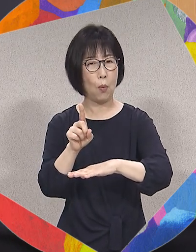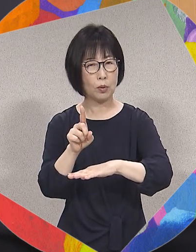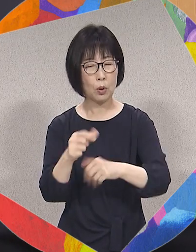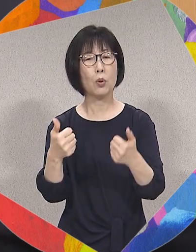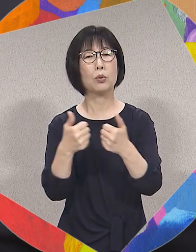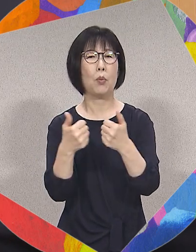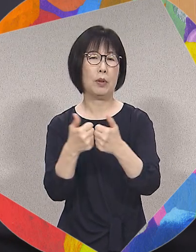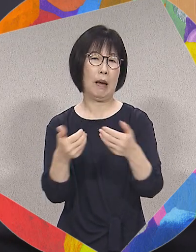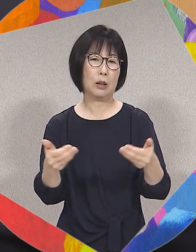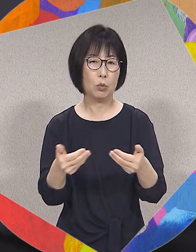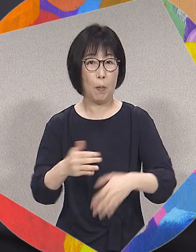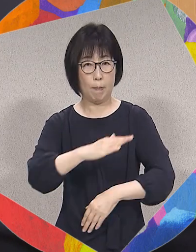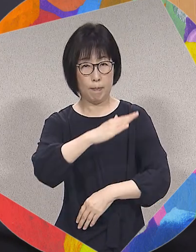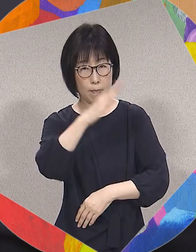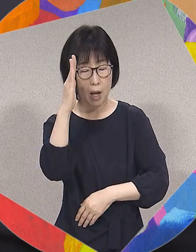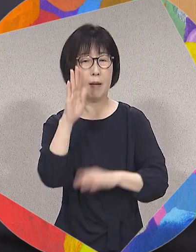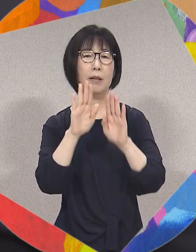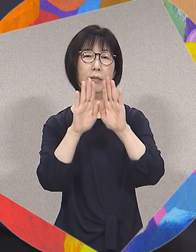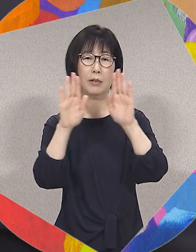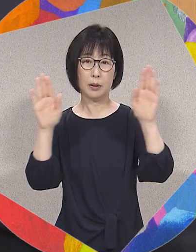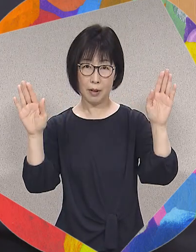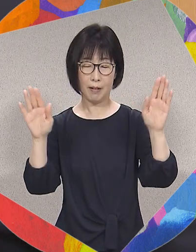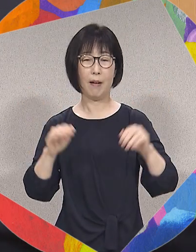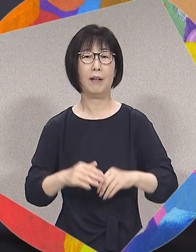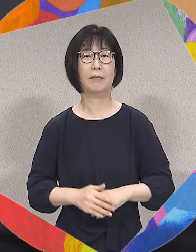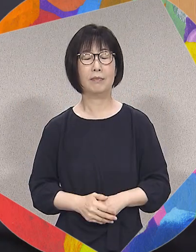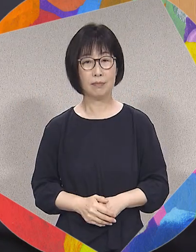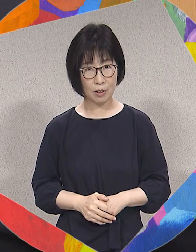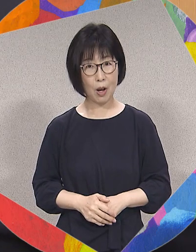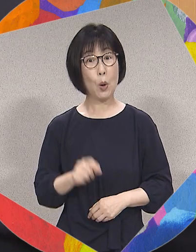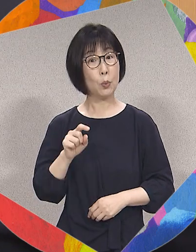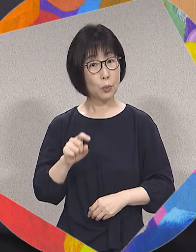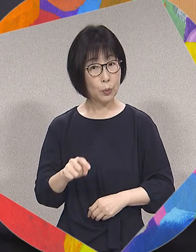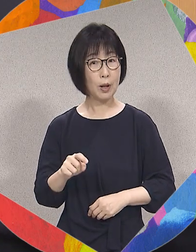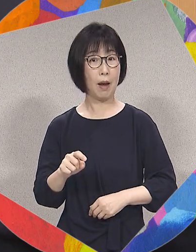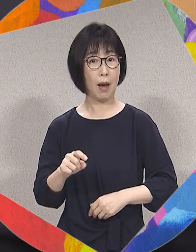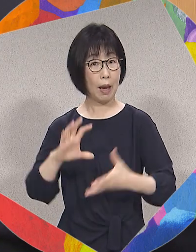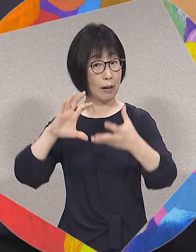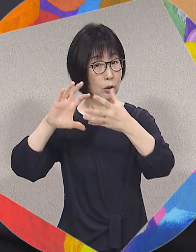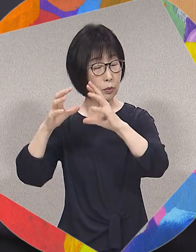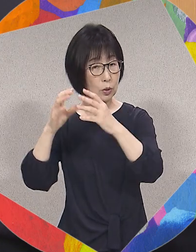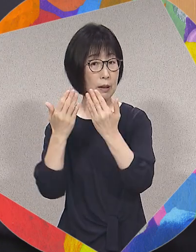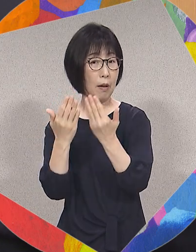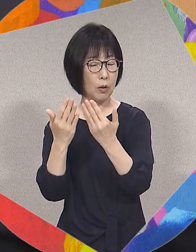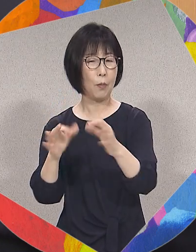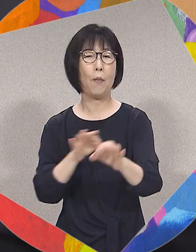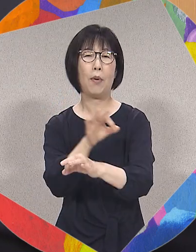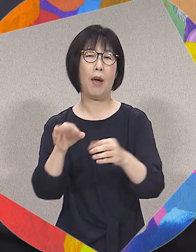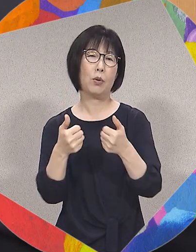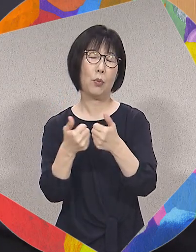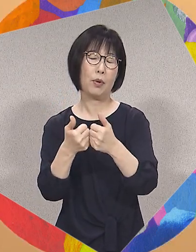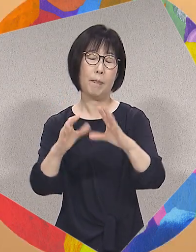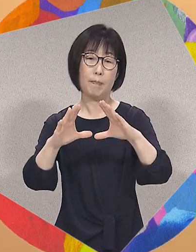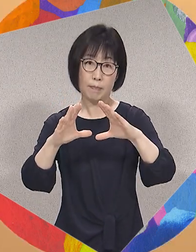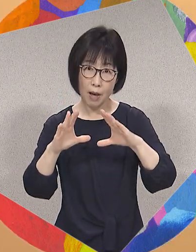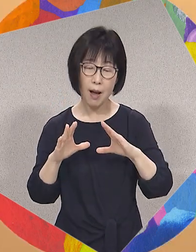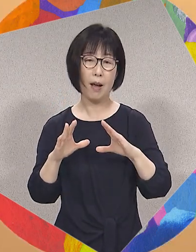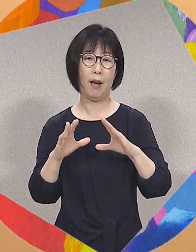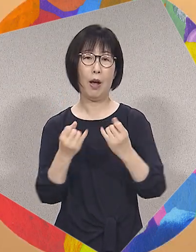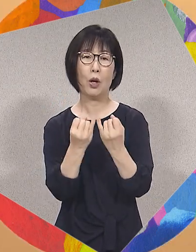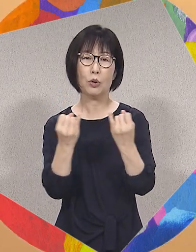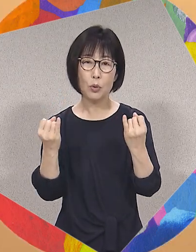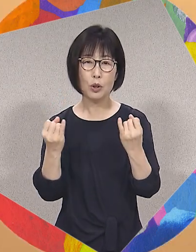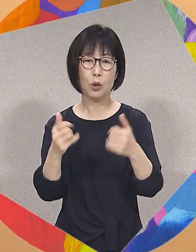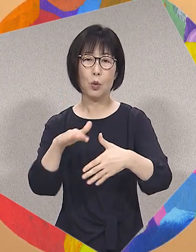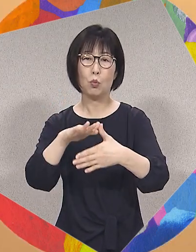談事業を本格的に始めました。そこでここの大学の経営相談を受けることになりました。当時女子大